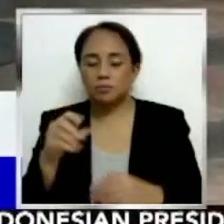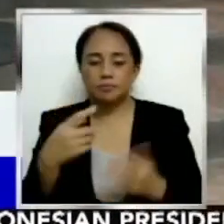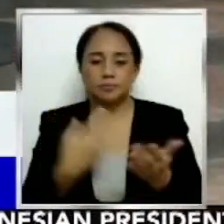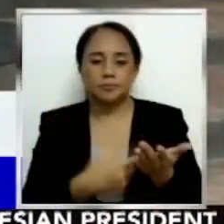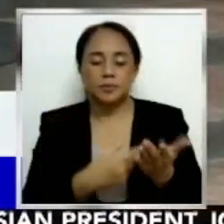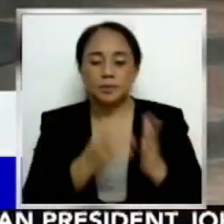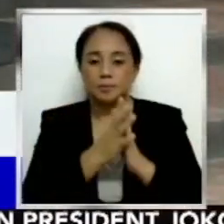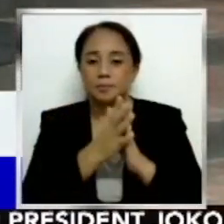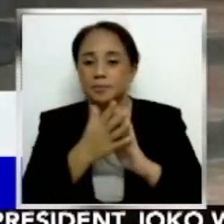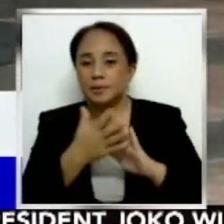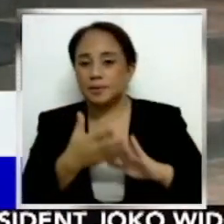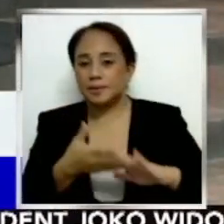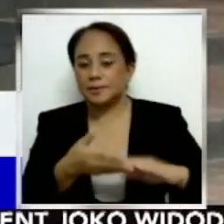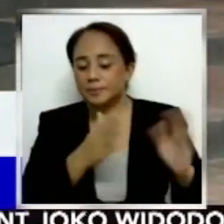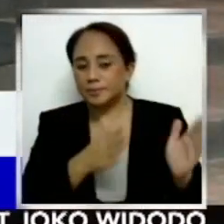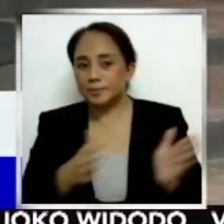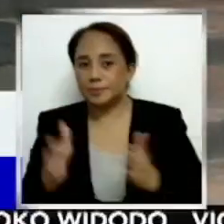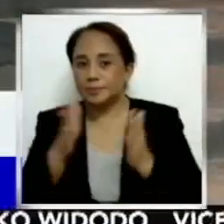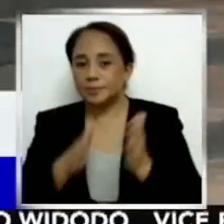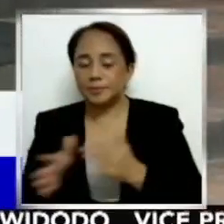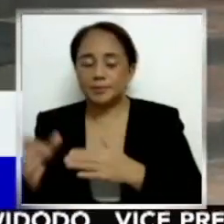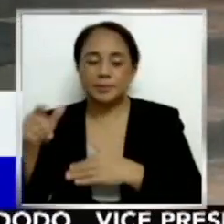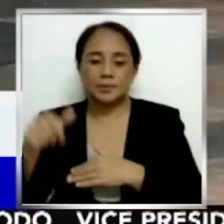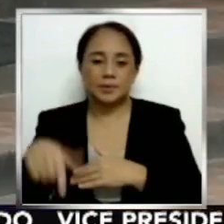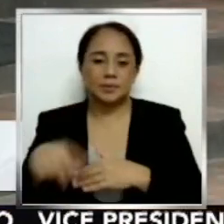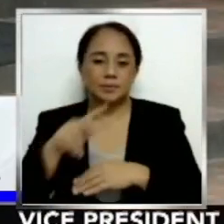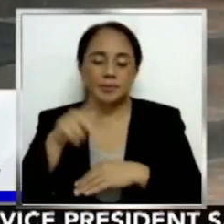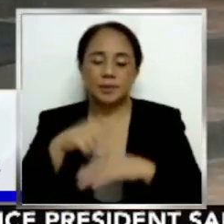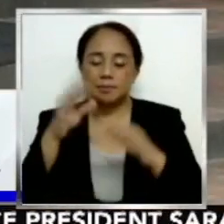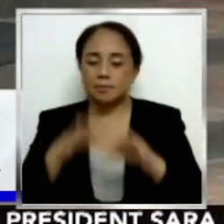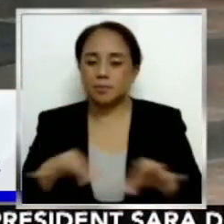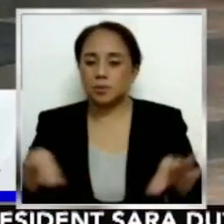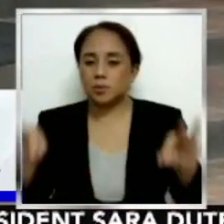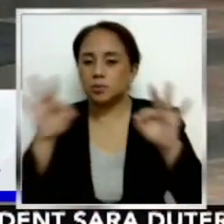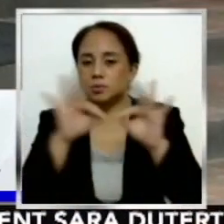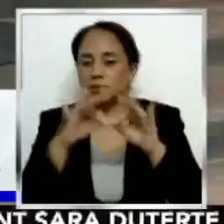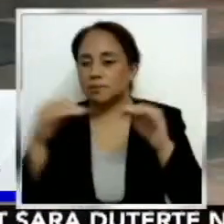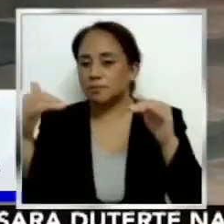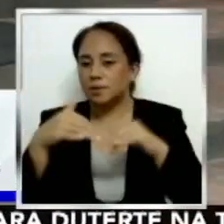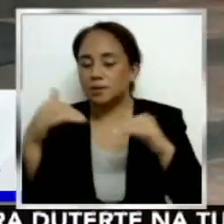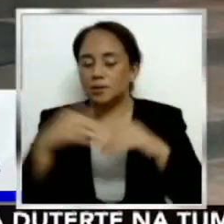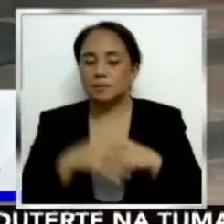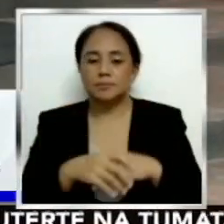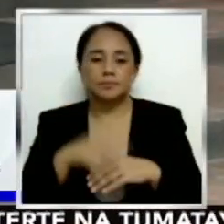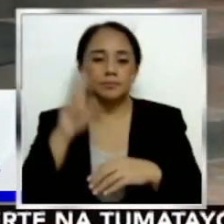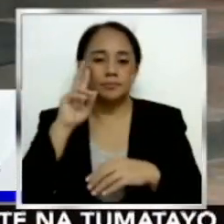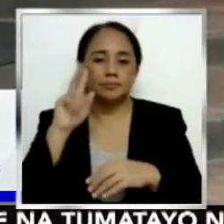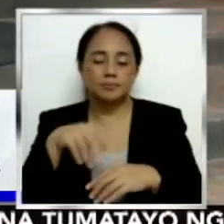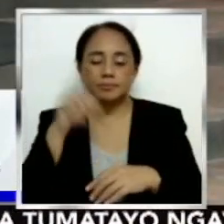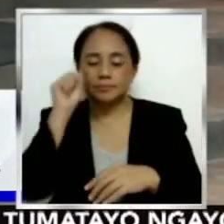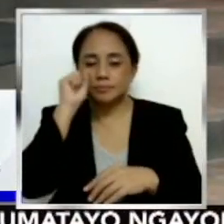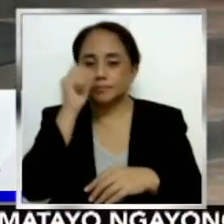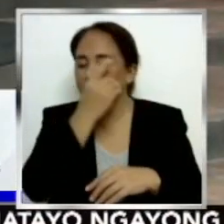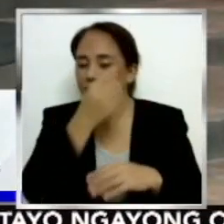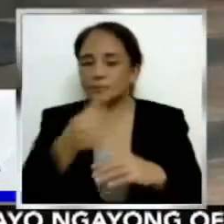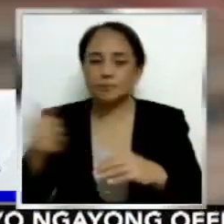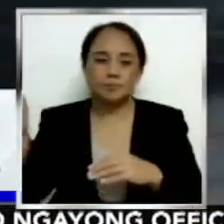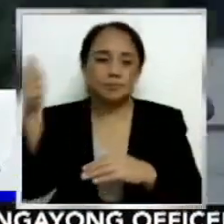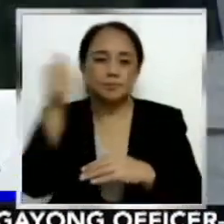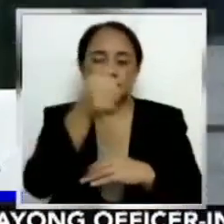sa bansa ang isa raw sa mahalagang pakay ng meeting ni VP Inday Sara sa mga commander ng security forces sa